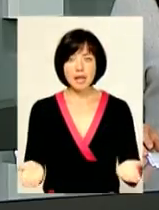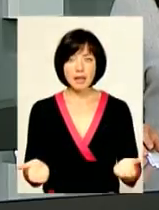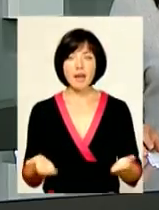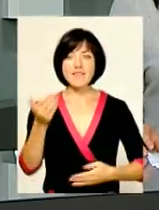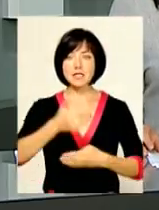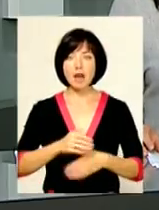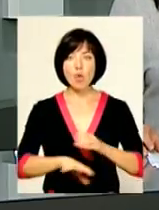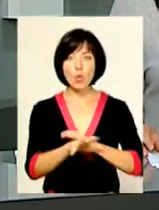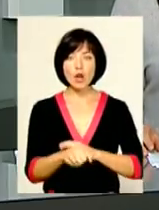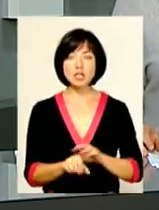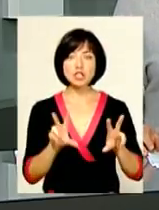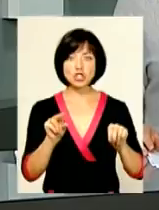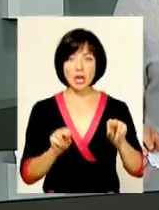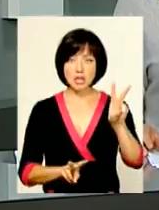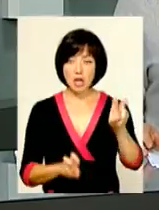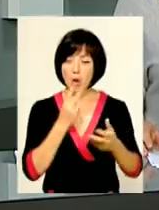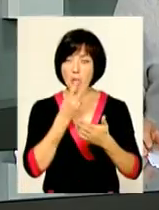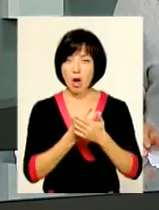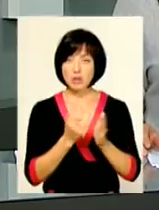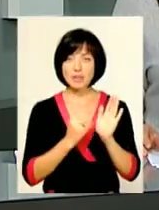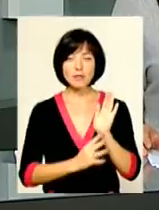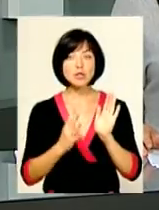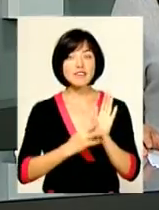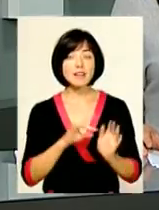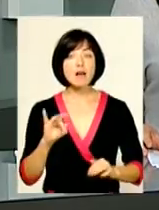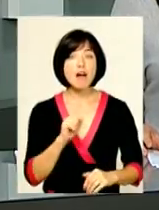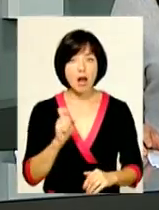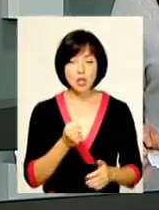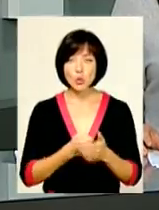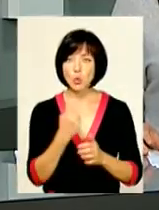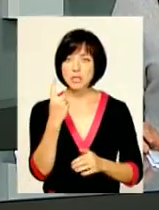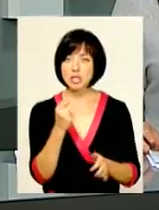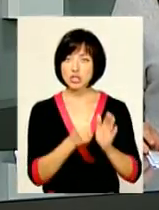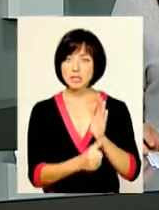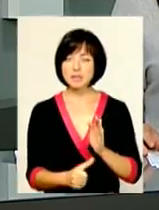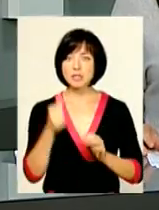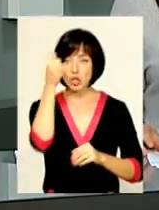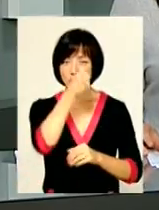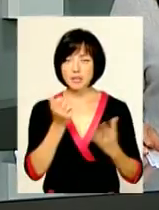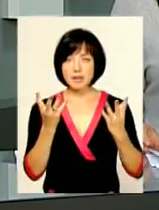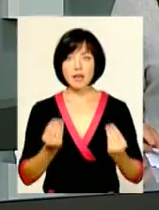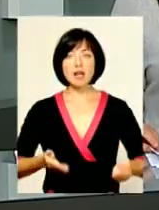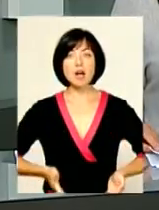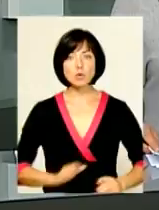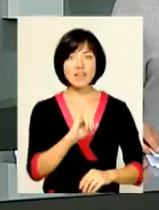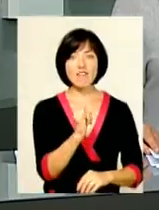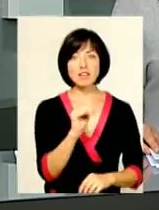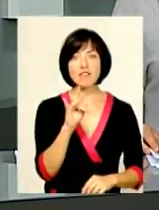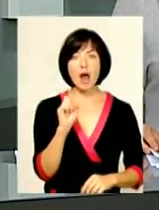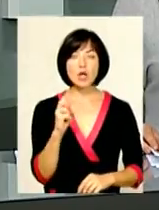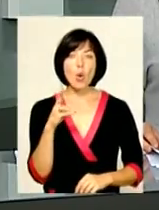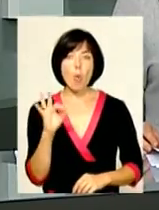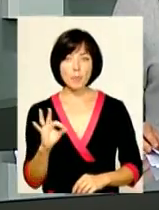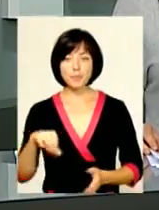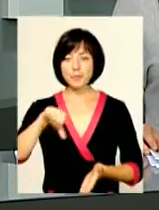виставу «Украдене щастя» покажуть вже в 99-те, до 160-річчя від дня народження Івана Франка. Участь у